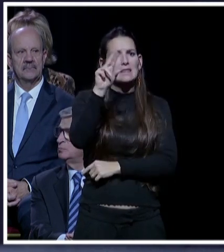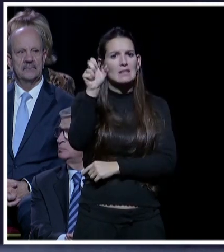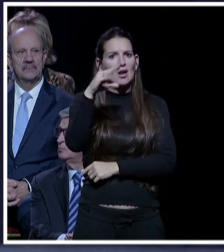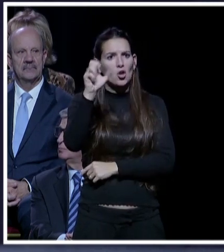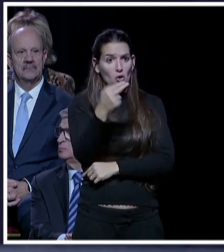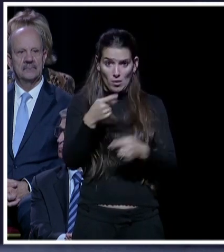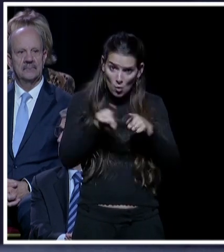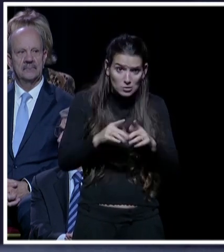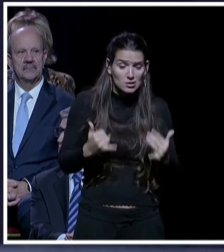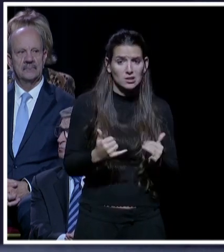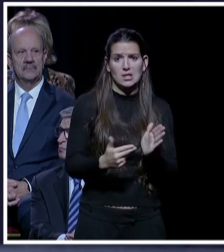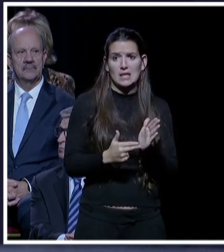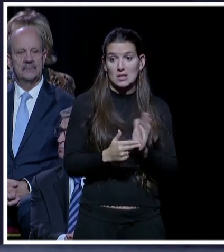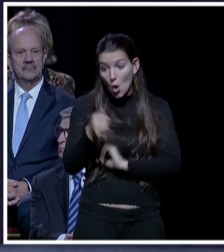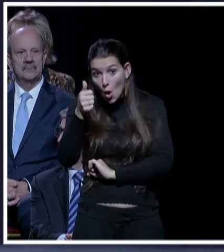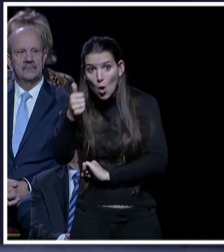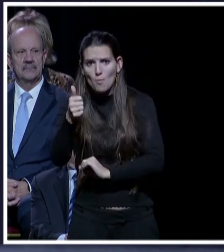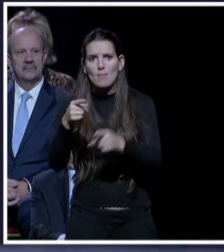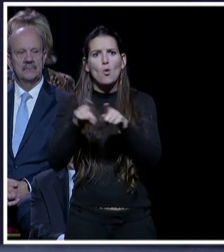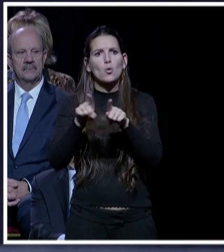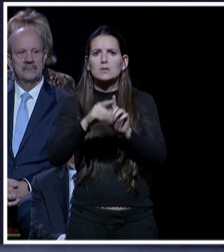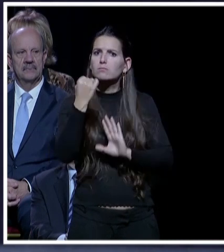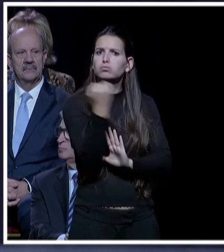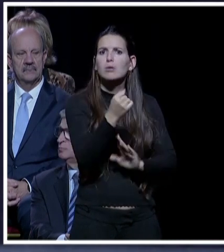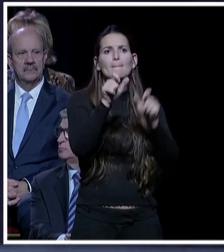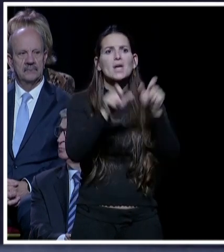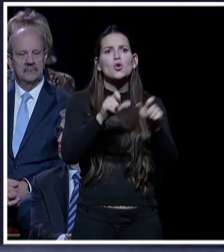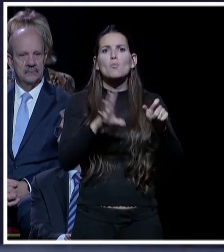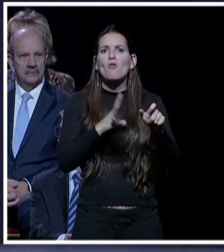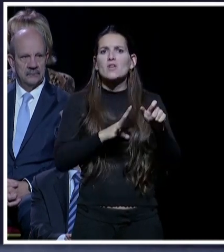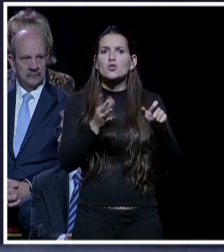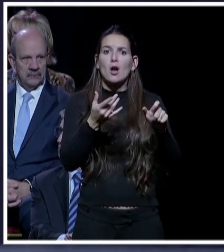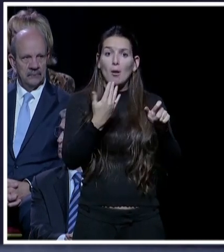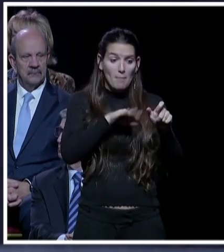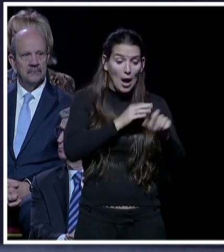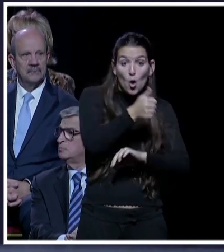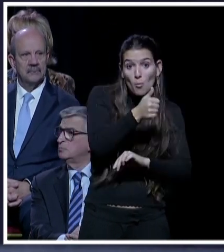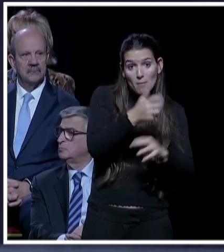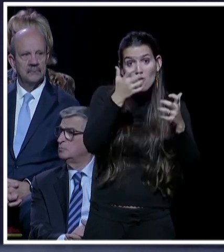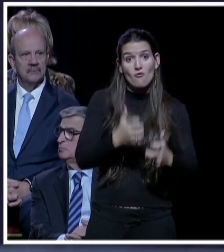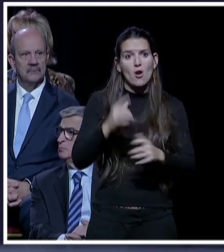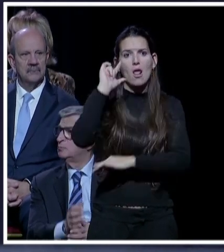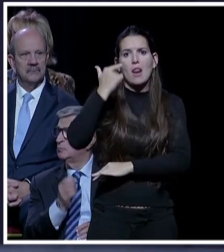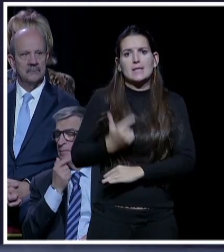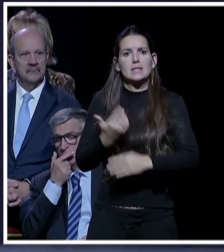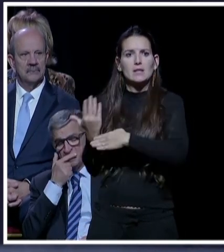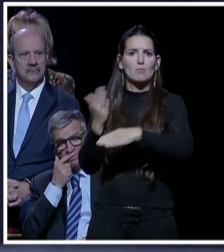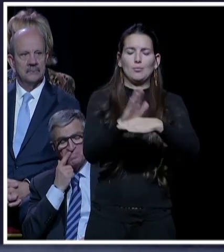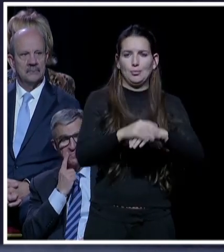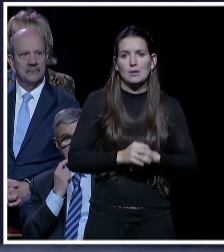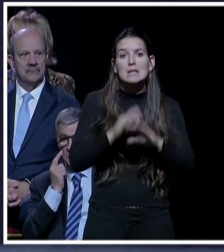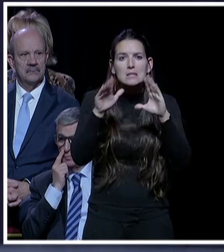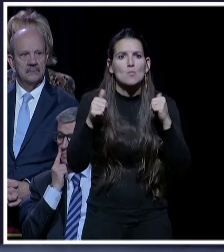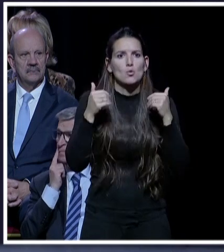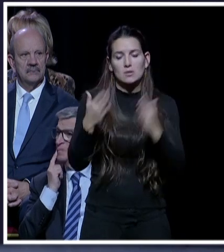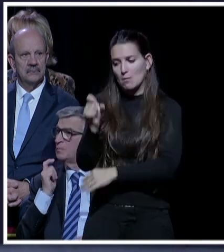récemment assassiné des professeurs parce qu'ils voulaient enseigner la laïcité. Voilà pourquoi le Hamas doit être vaincu. Tant qu'il sera